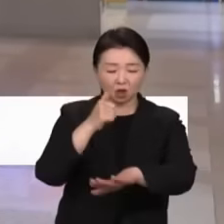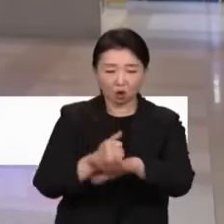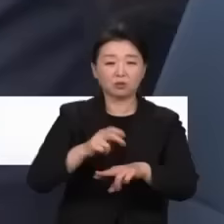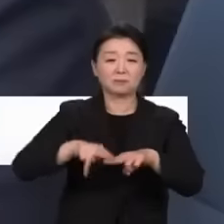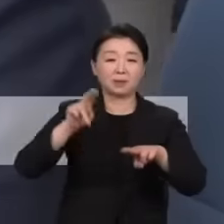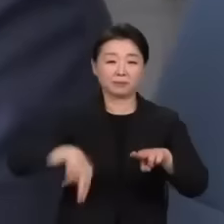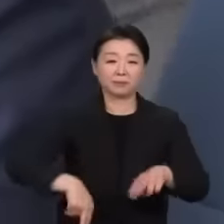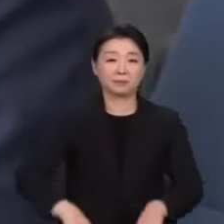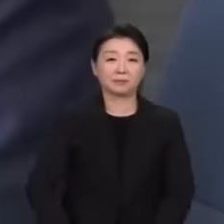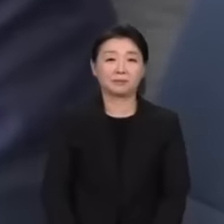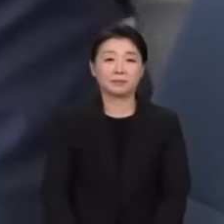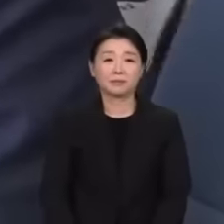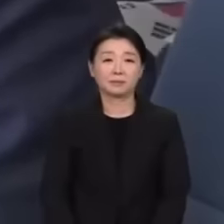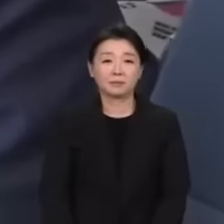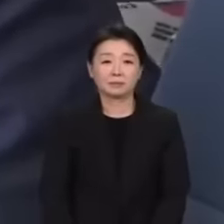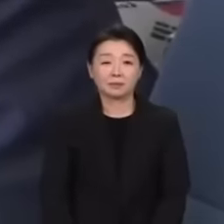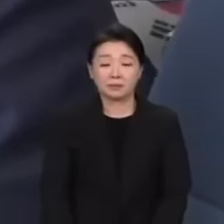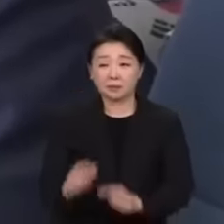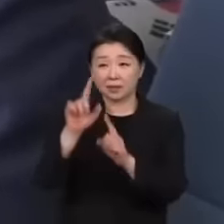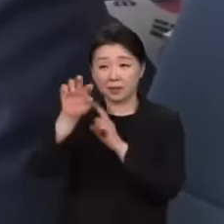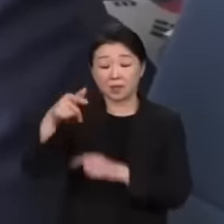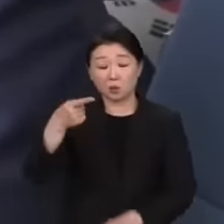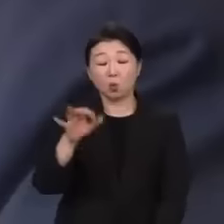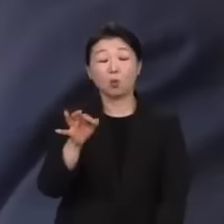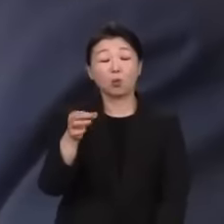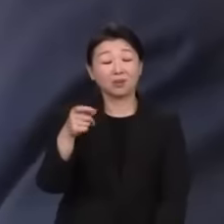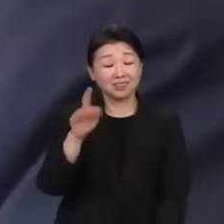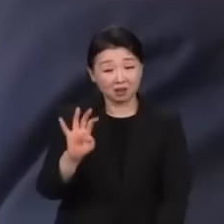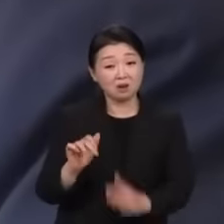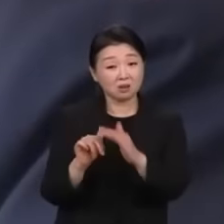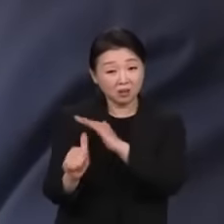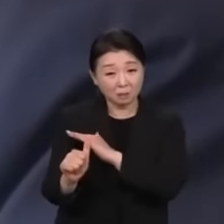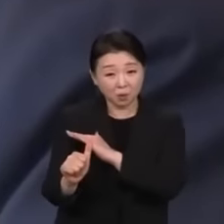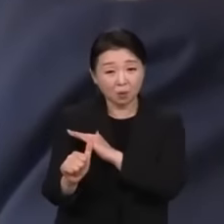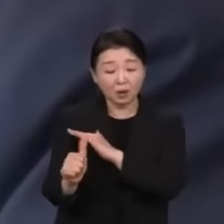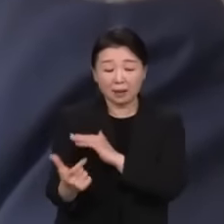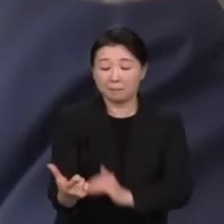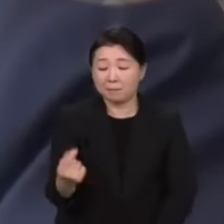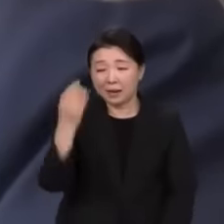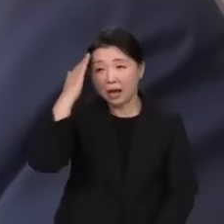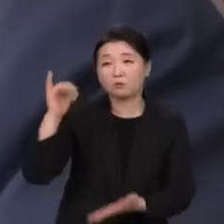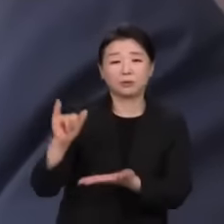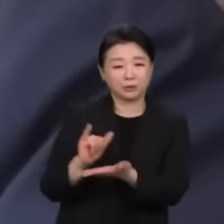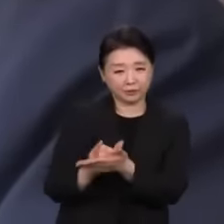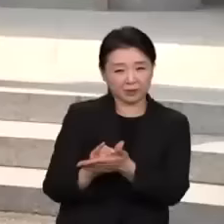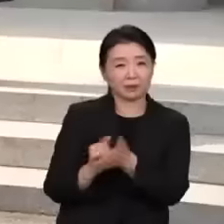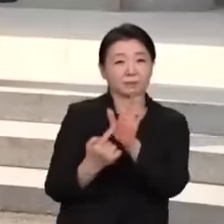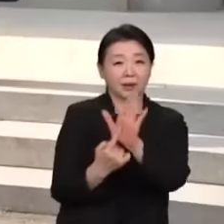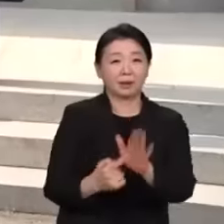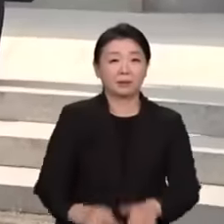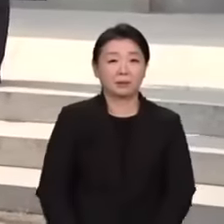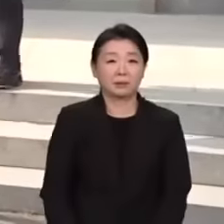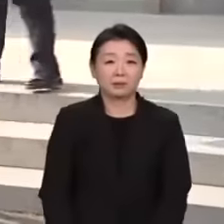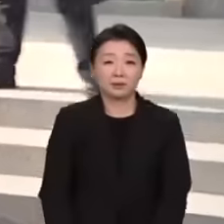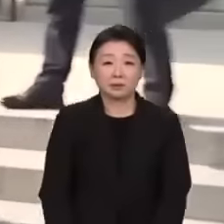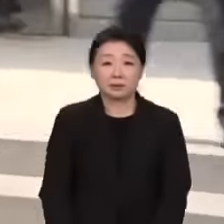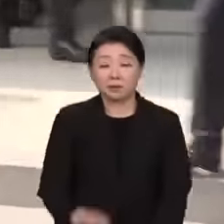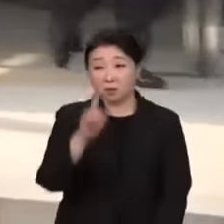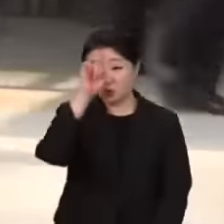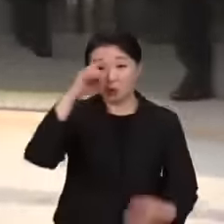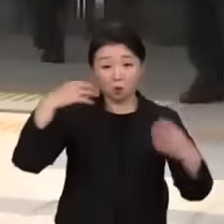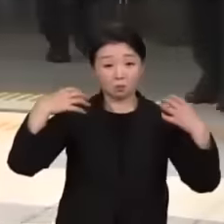겁니다. 곧이어 이종섭 호주대사가 조만간 자진 귀국한다는 보도가 나왔습니다. 정부